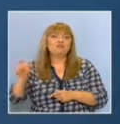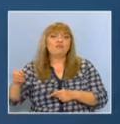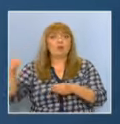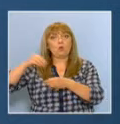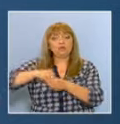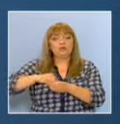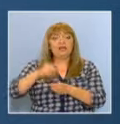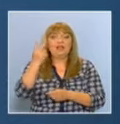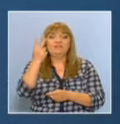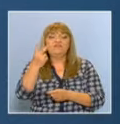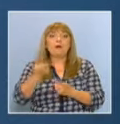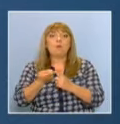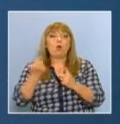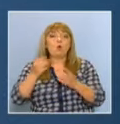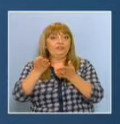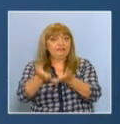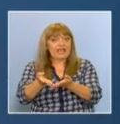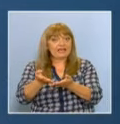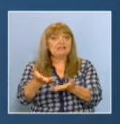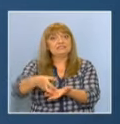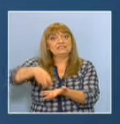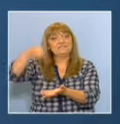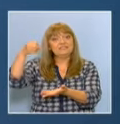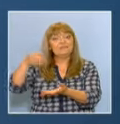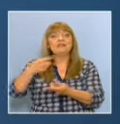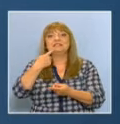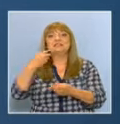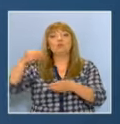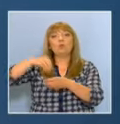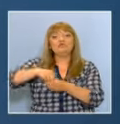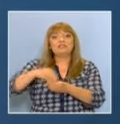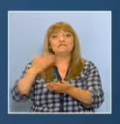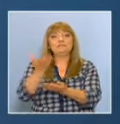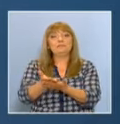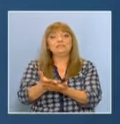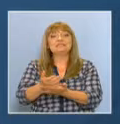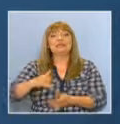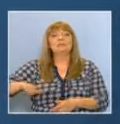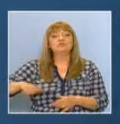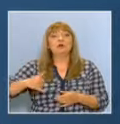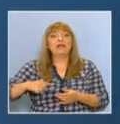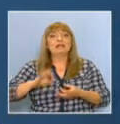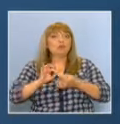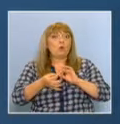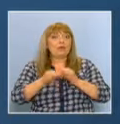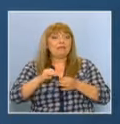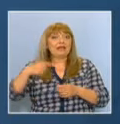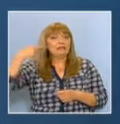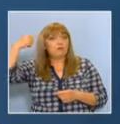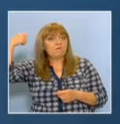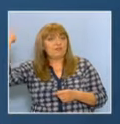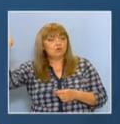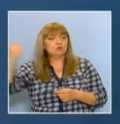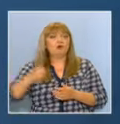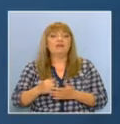като двама от тях се излъчват да представят България на Международната олимпиада по философия. Как се стига до подобна